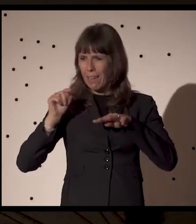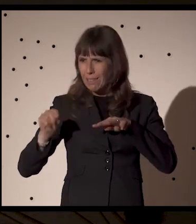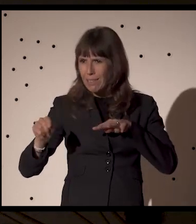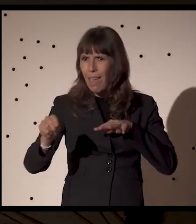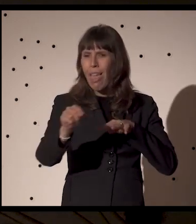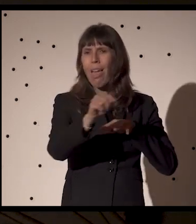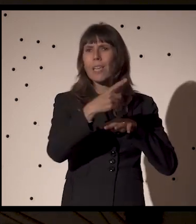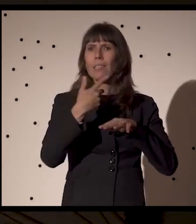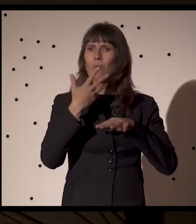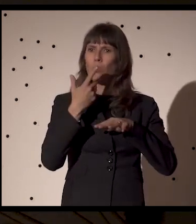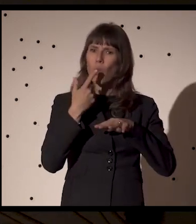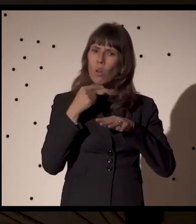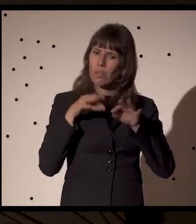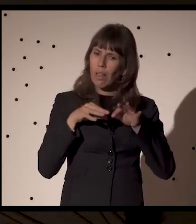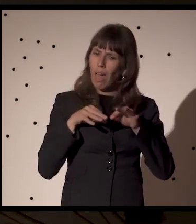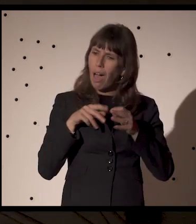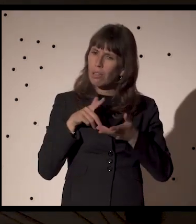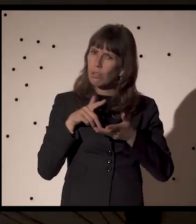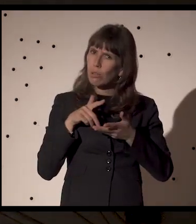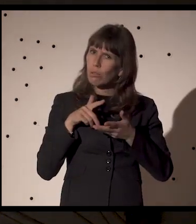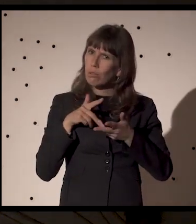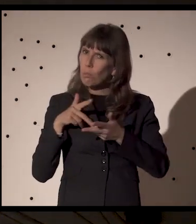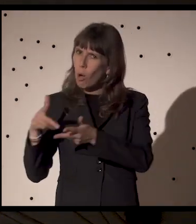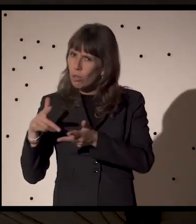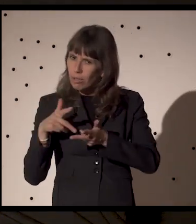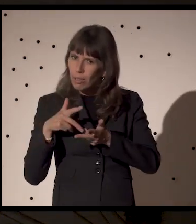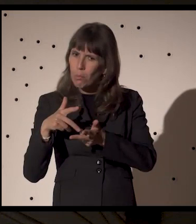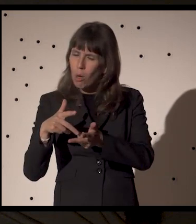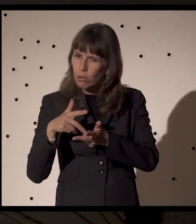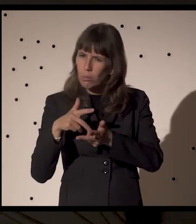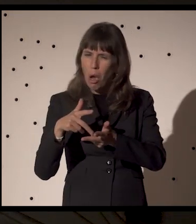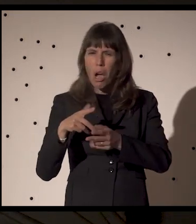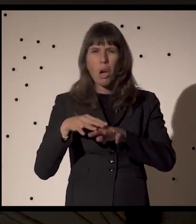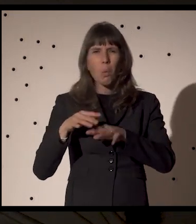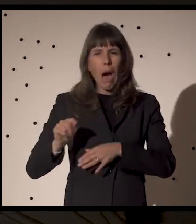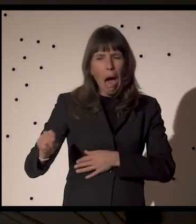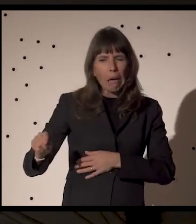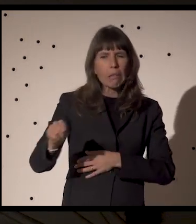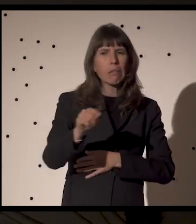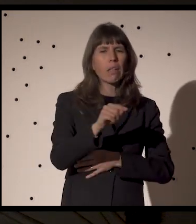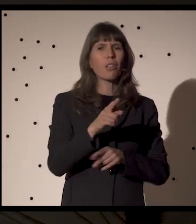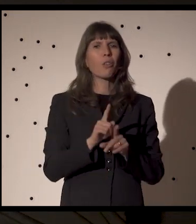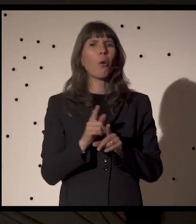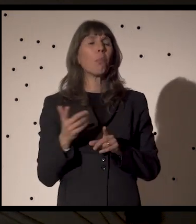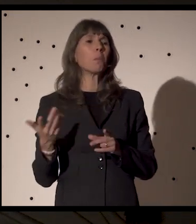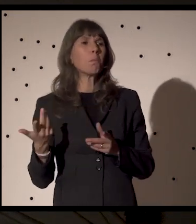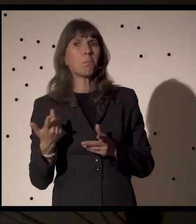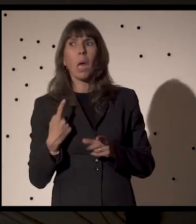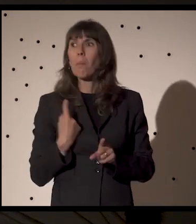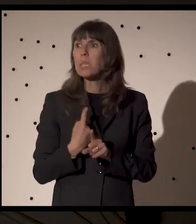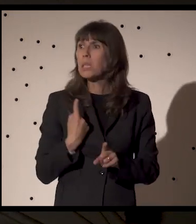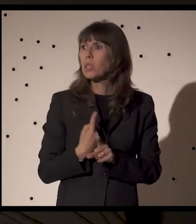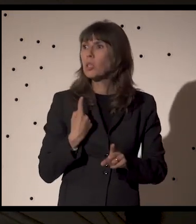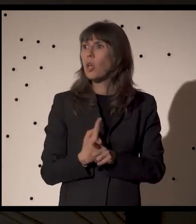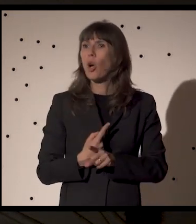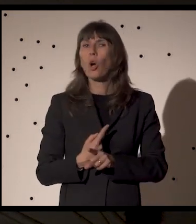sentita l'esigenza di avvicinarsi a un'esperienza culturale che sappiamo arricchisce sotto tutti i profili